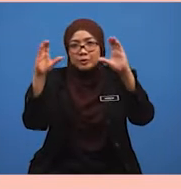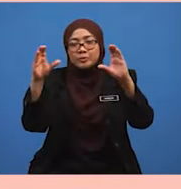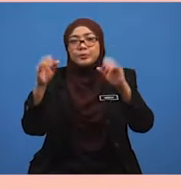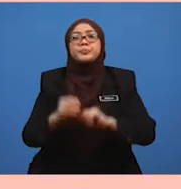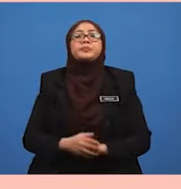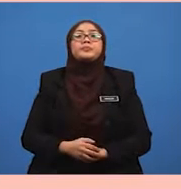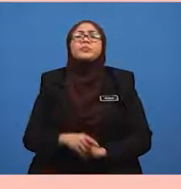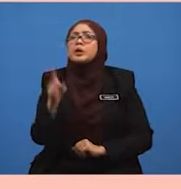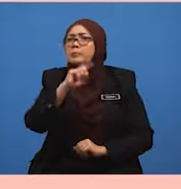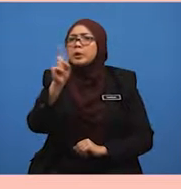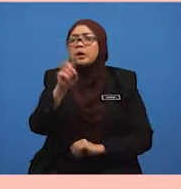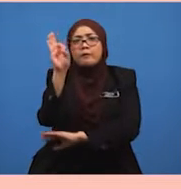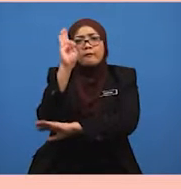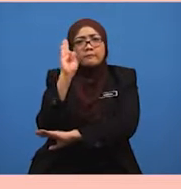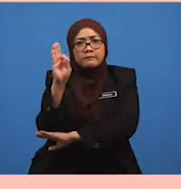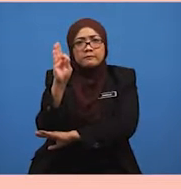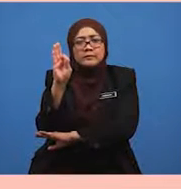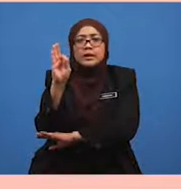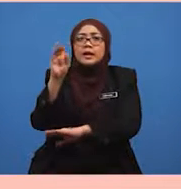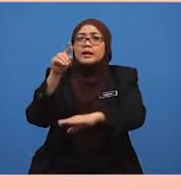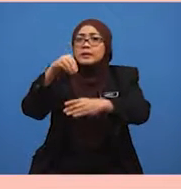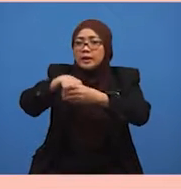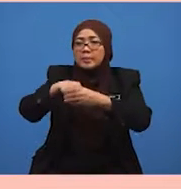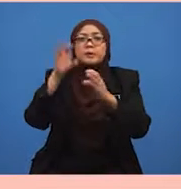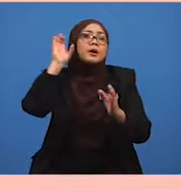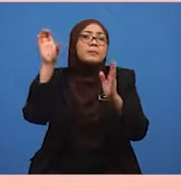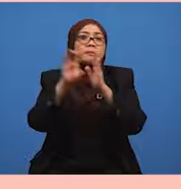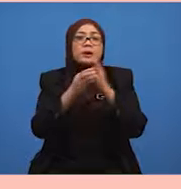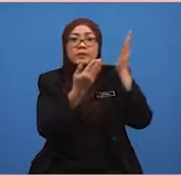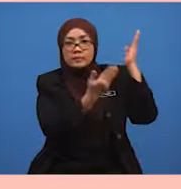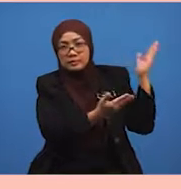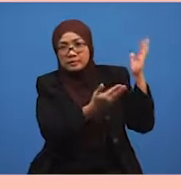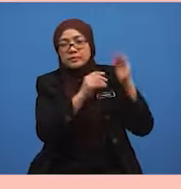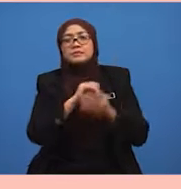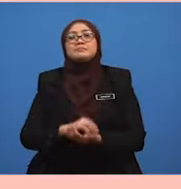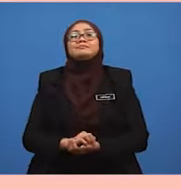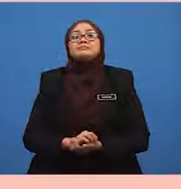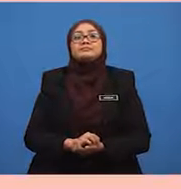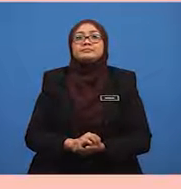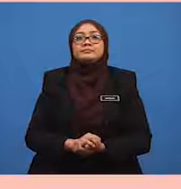fulcrum dalam gambar di sebelah? Betul, memang bagus.